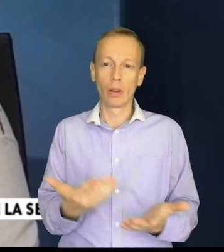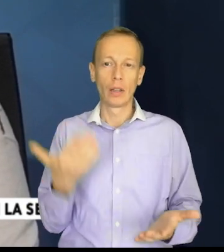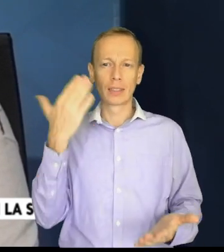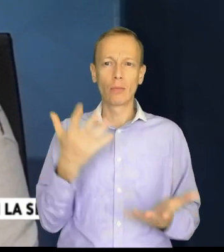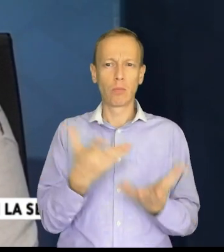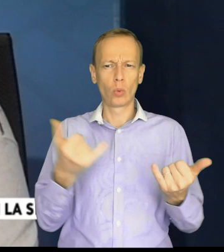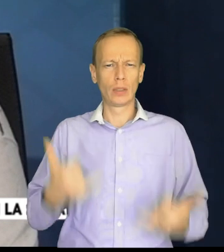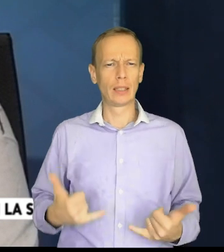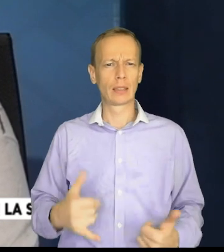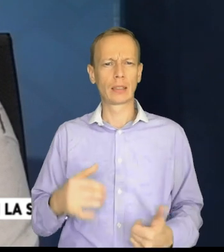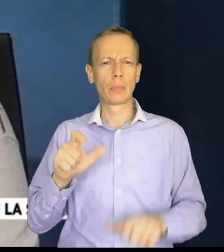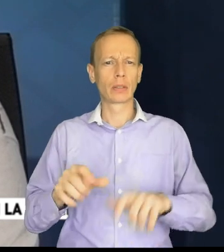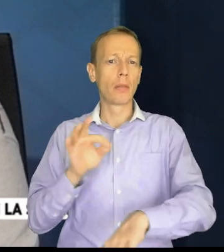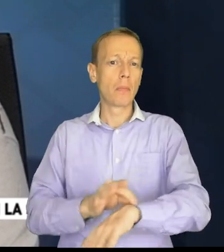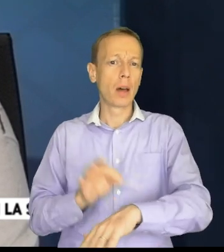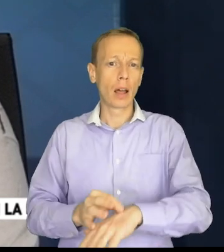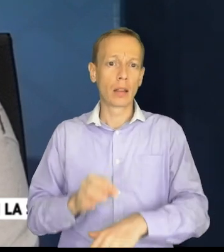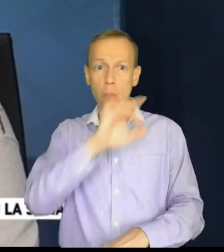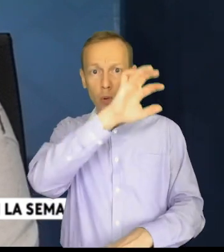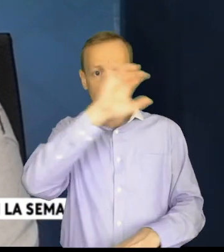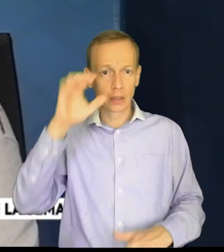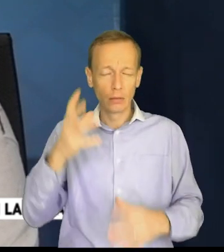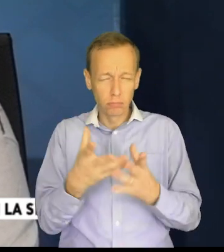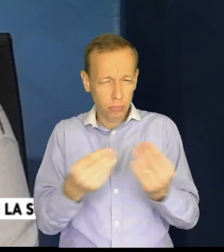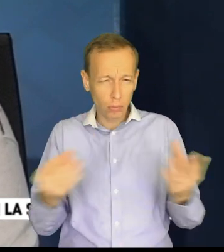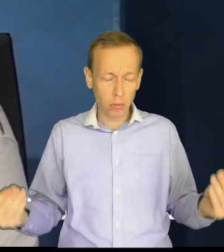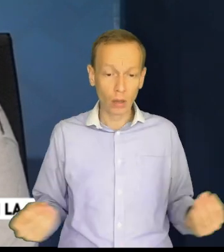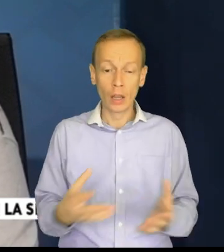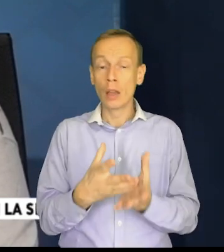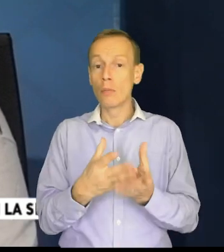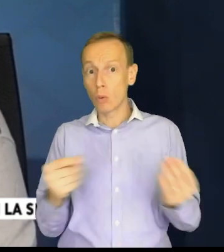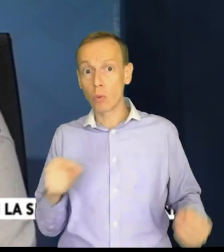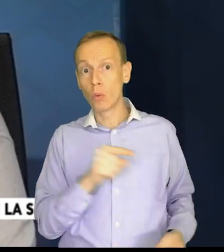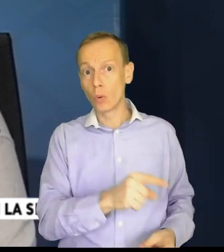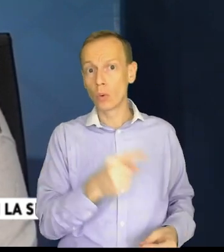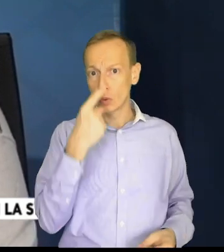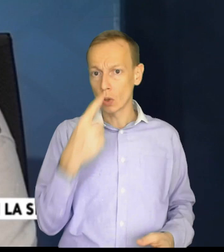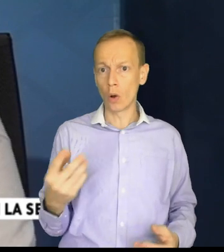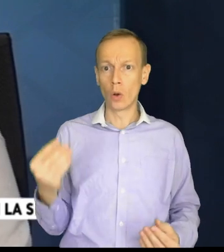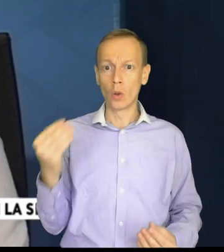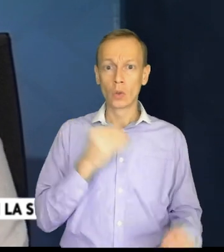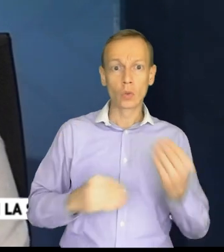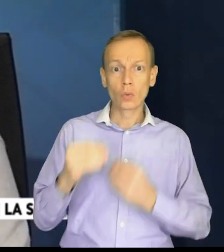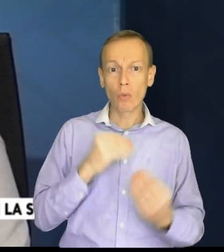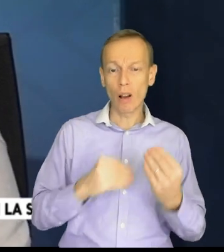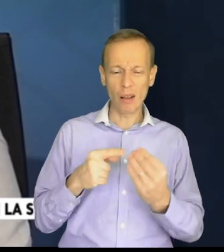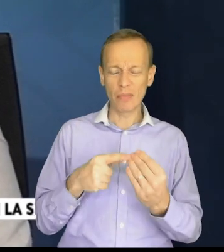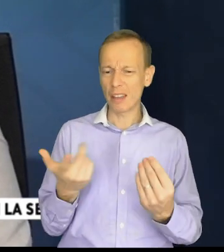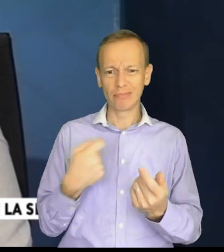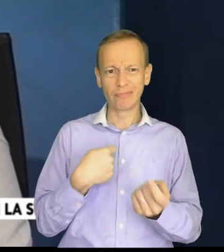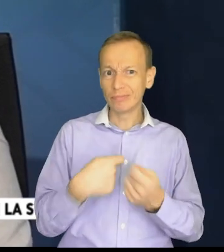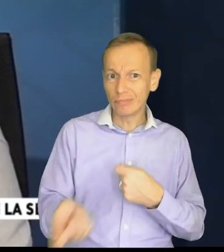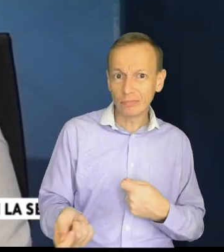de malades en Polynésie. Et on se rend compte aujourd'hui que beaucoup sont traités pas de la bonne façon. Et du